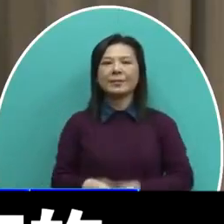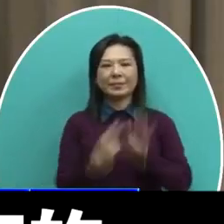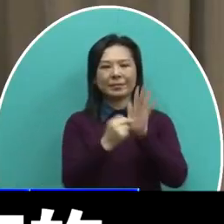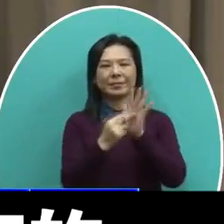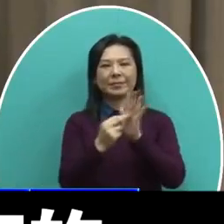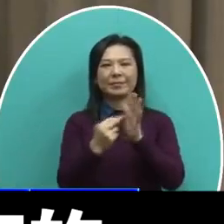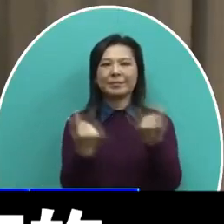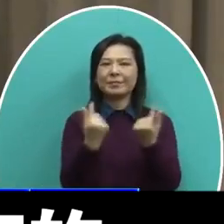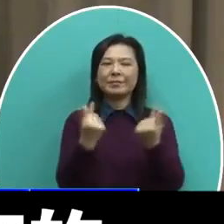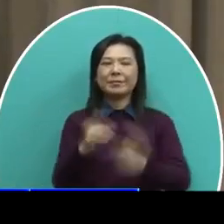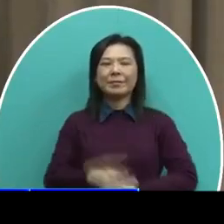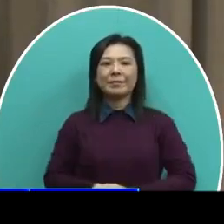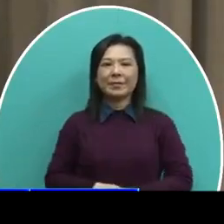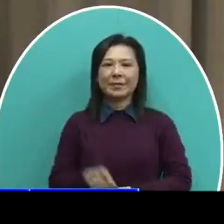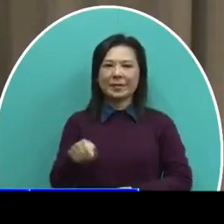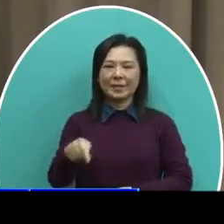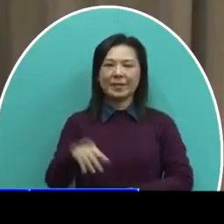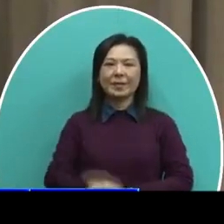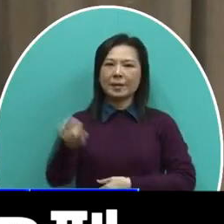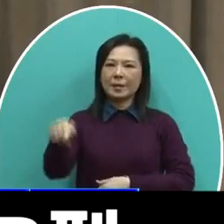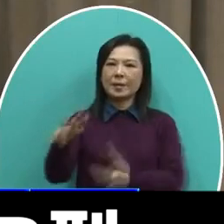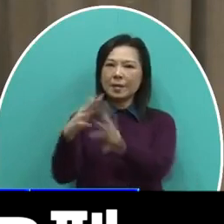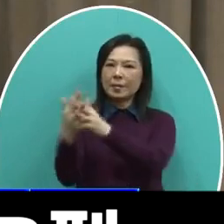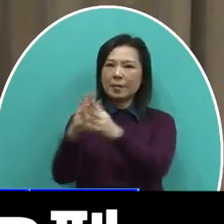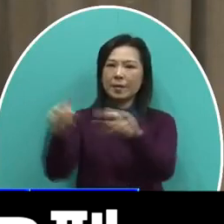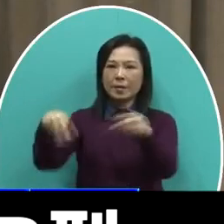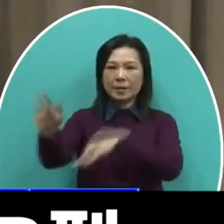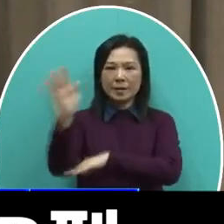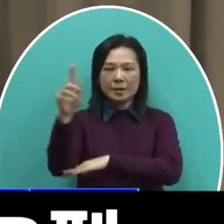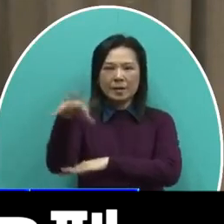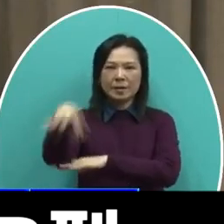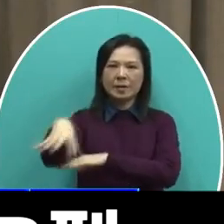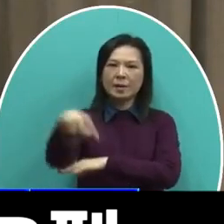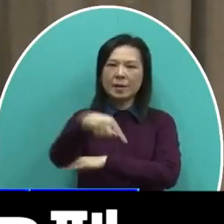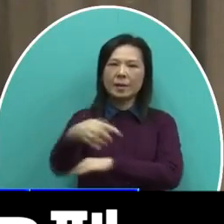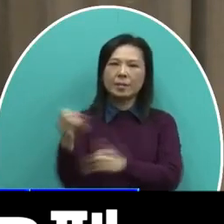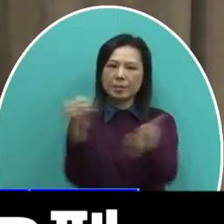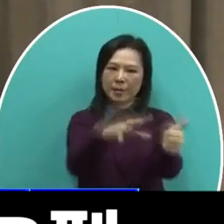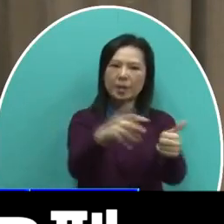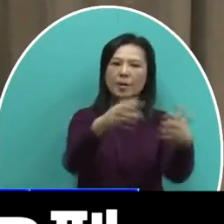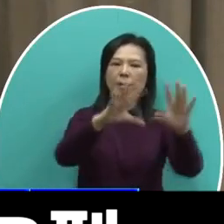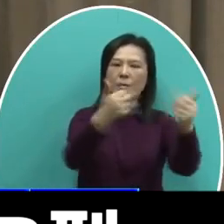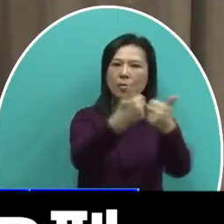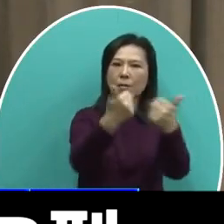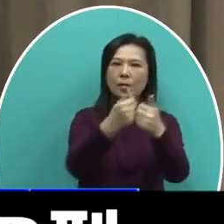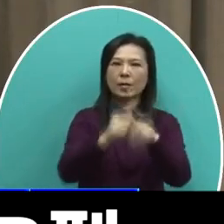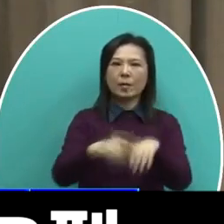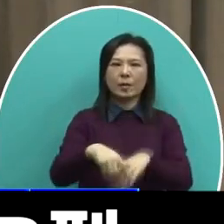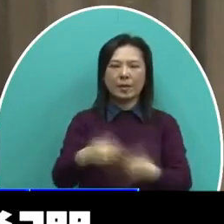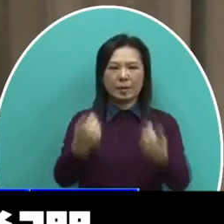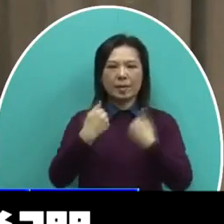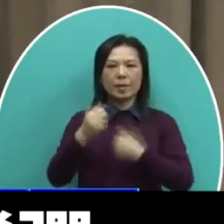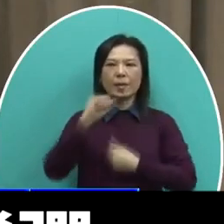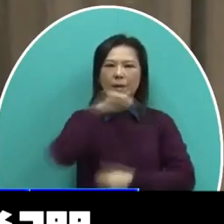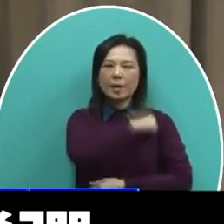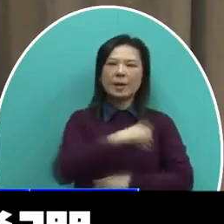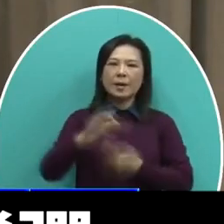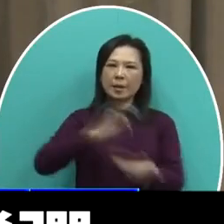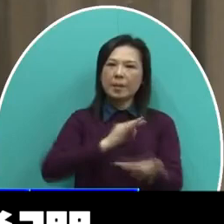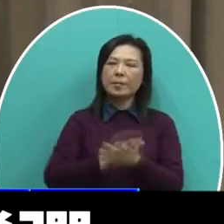外交部收到了美国政府的正式通知，将对台湾出售 AGM-88B 型及